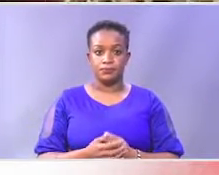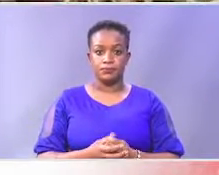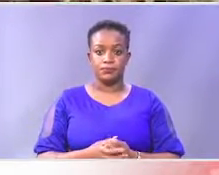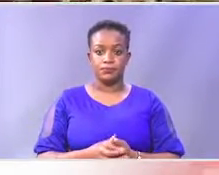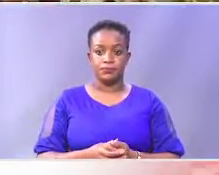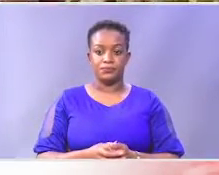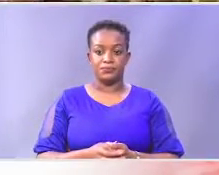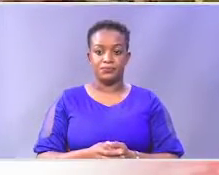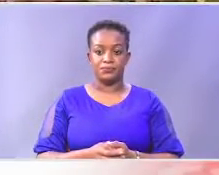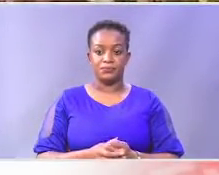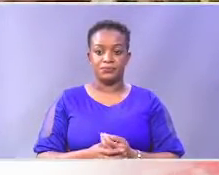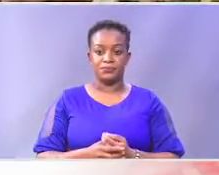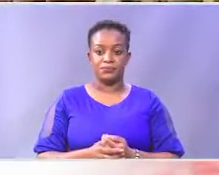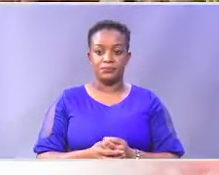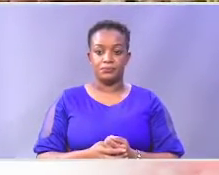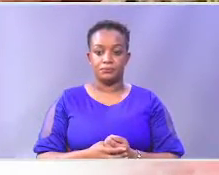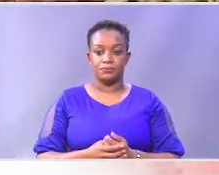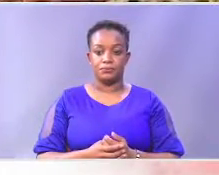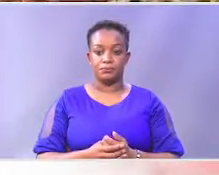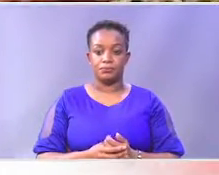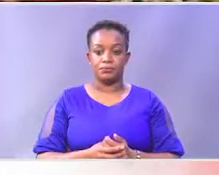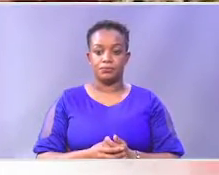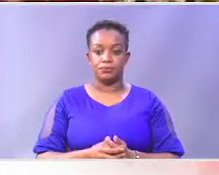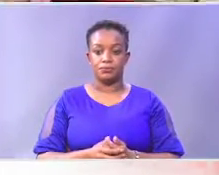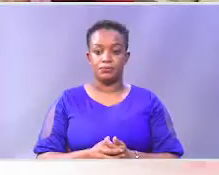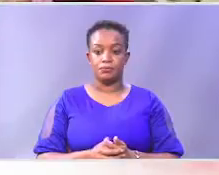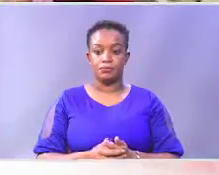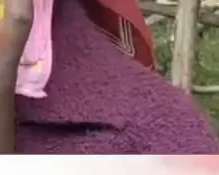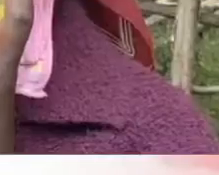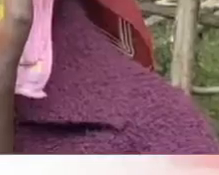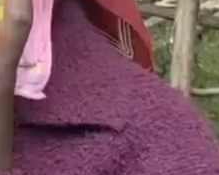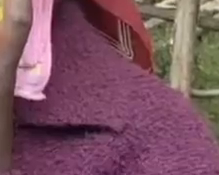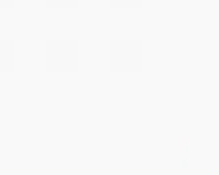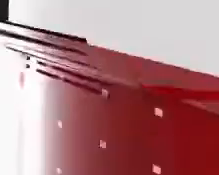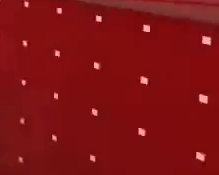47 countyand Chris bet